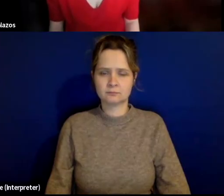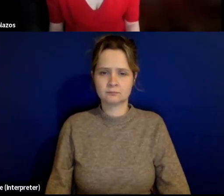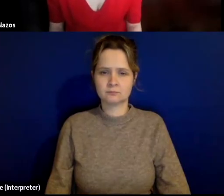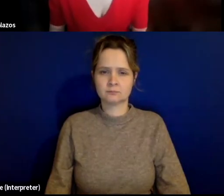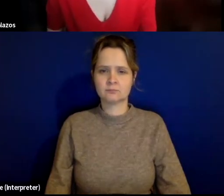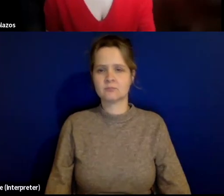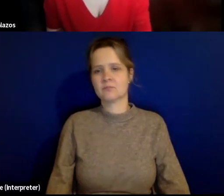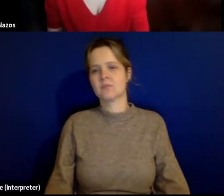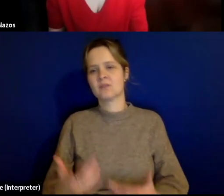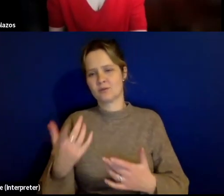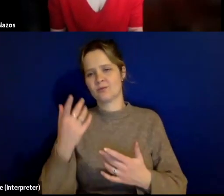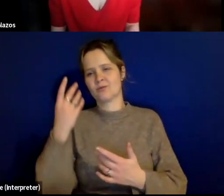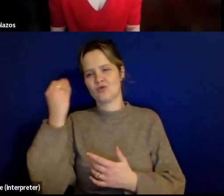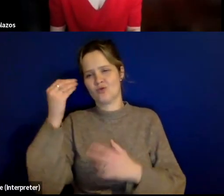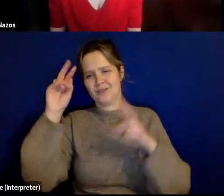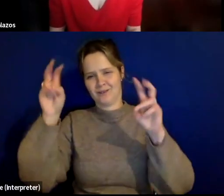ποιητική αδεία 2.